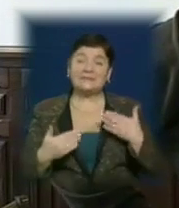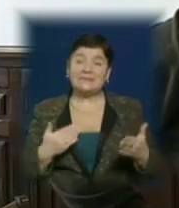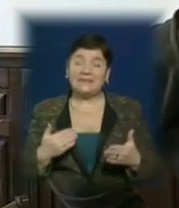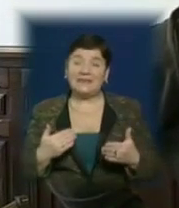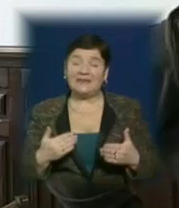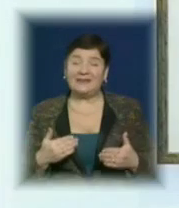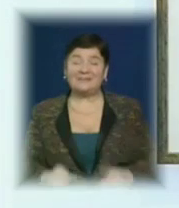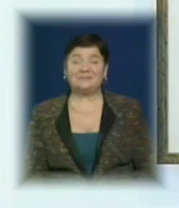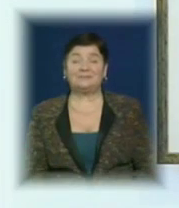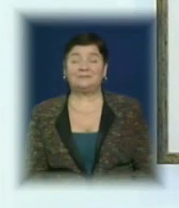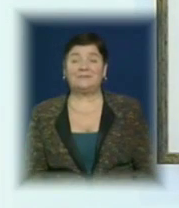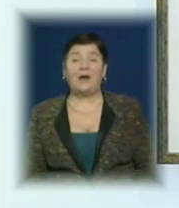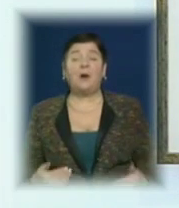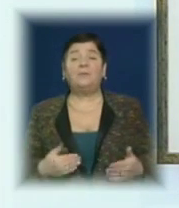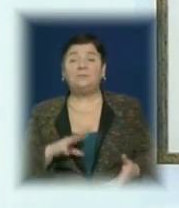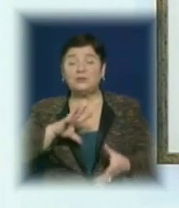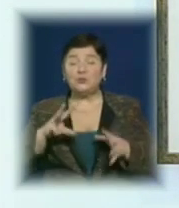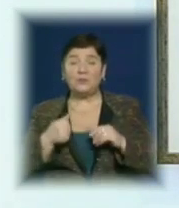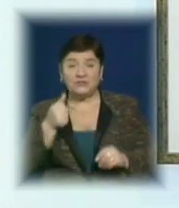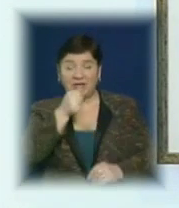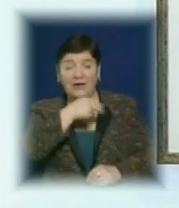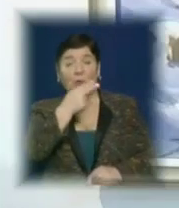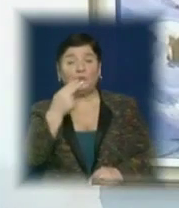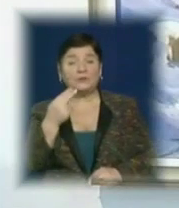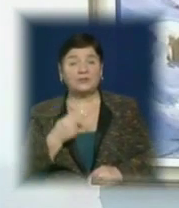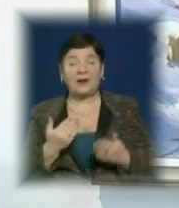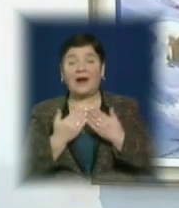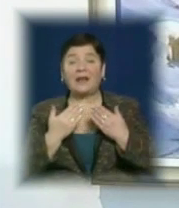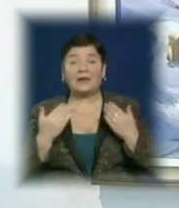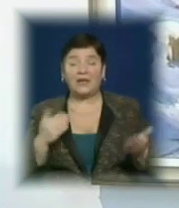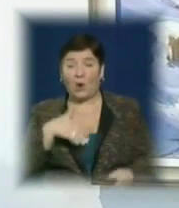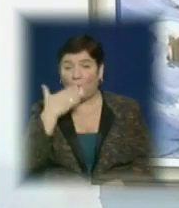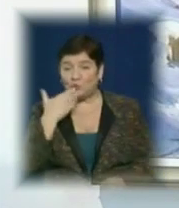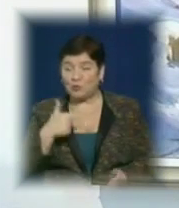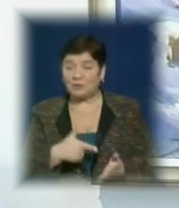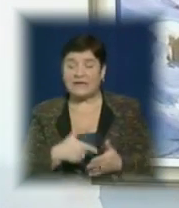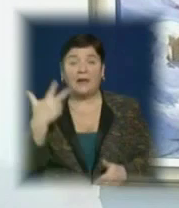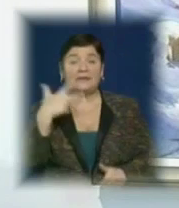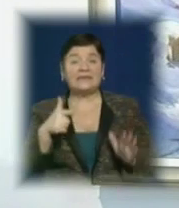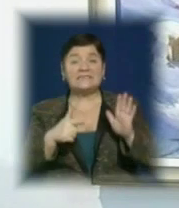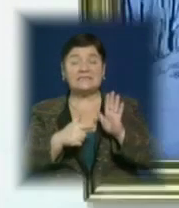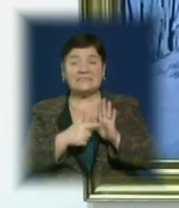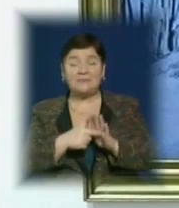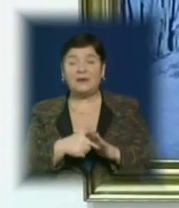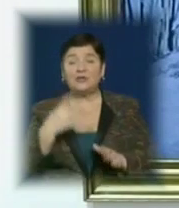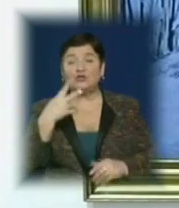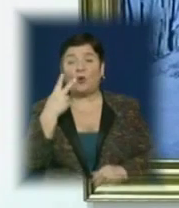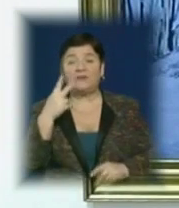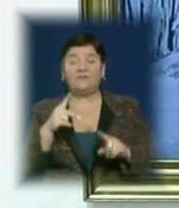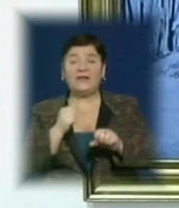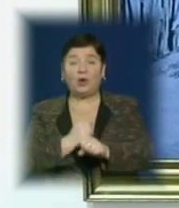– це важливо. Підсумовують творчий рік художники і в галереї «Ужгород». 37 митців представили 42 тематичні роботи